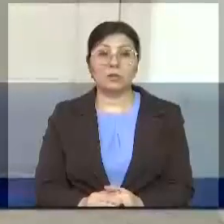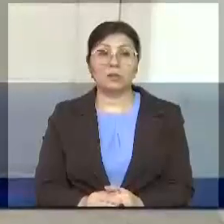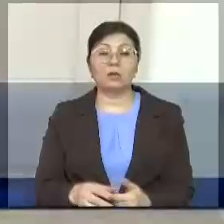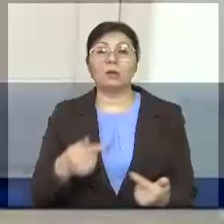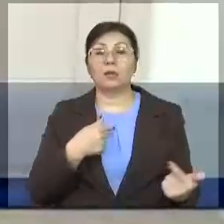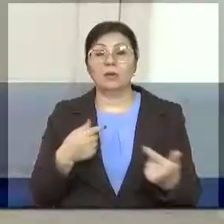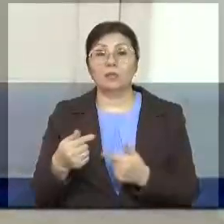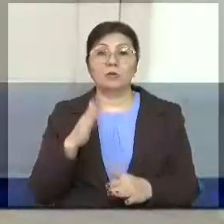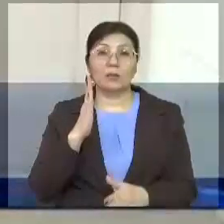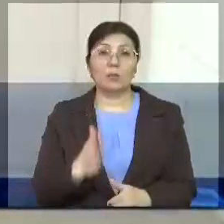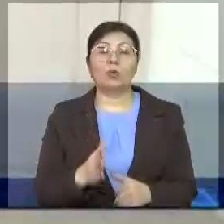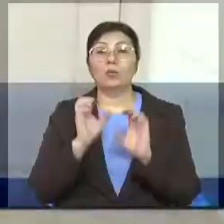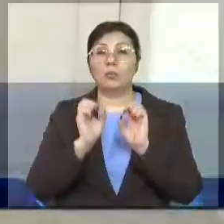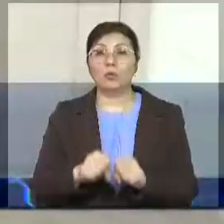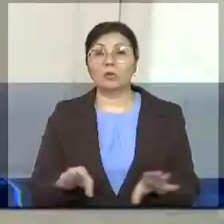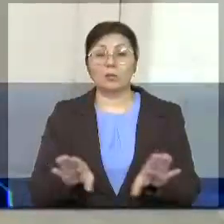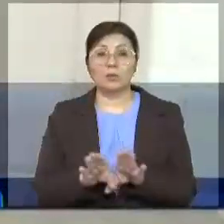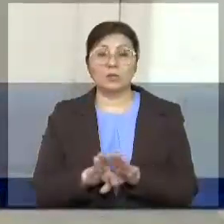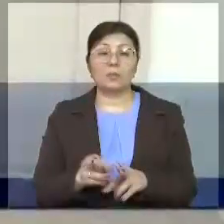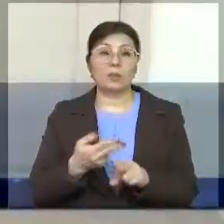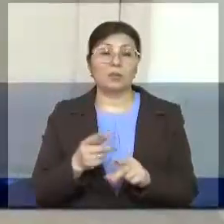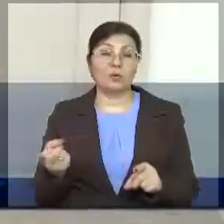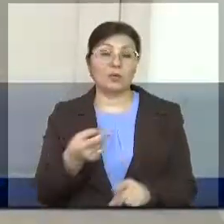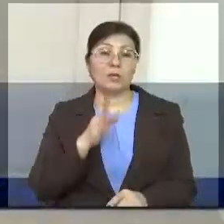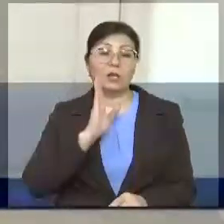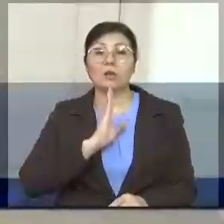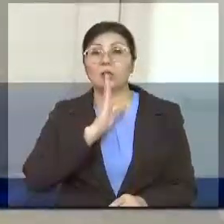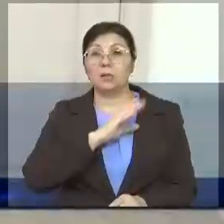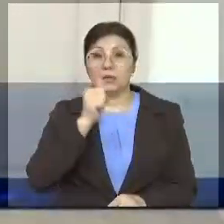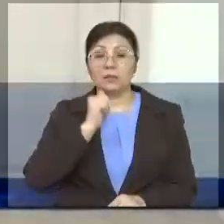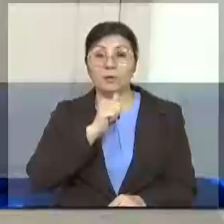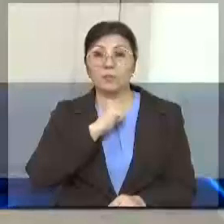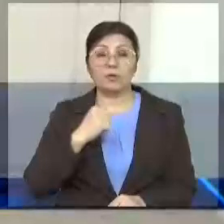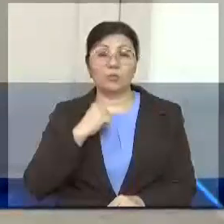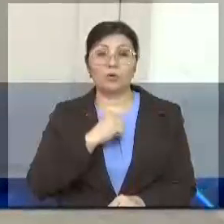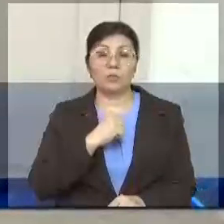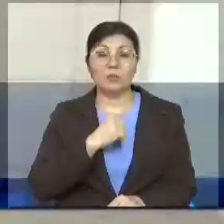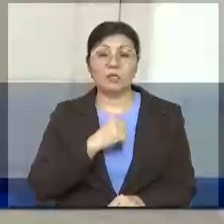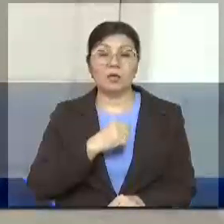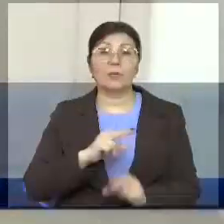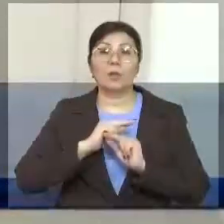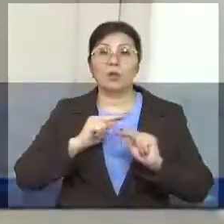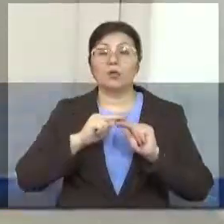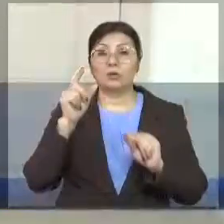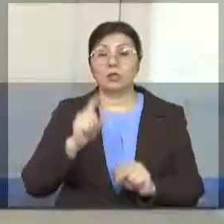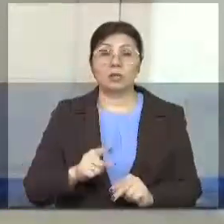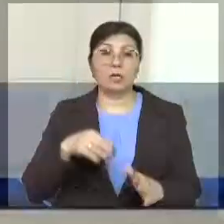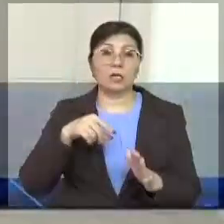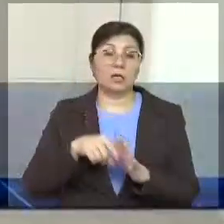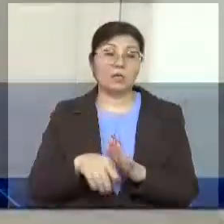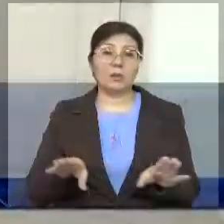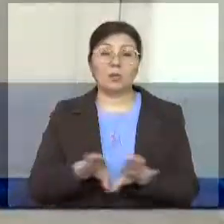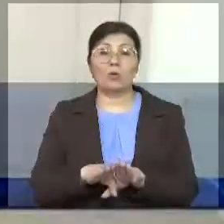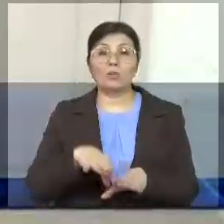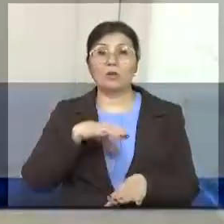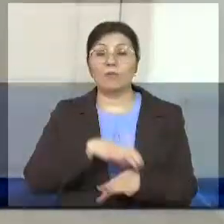көріп жүруі әбден мүмкін. Өйткені бізде оны жасырады. Тіпті біздің өзіміздің көзі ашық ұстаздардың арасында да сондай деректер